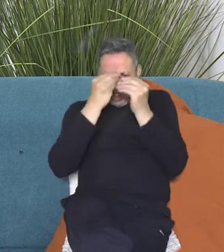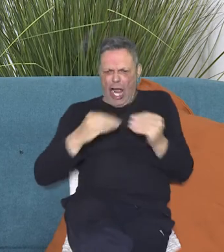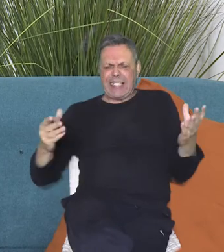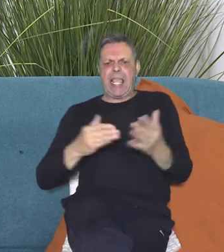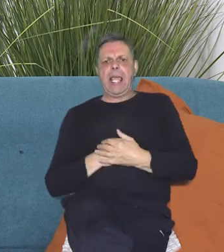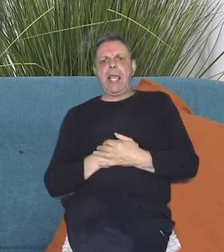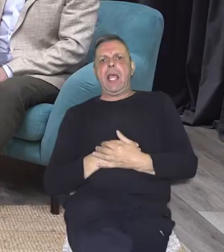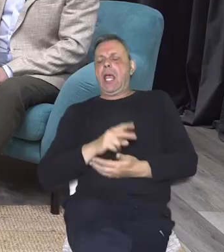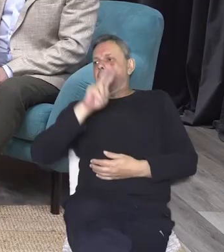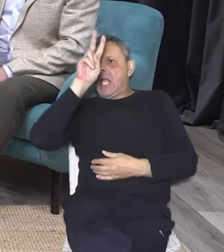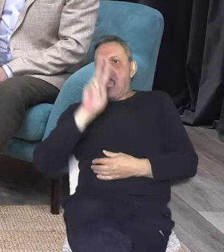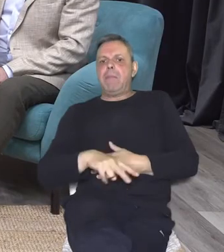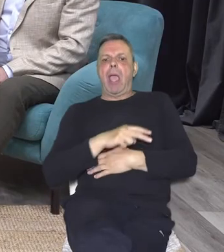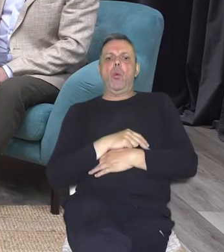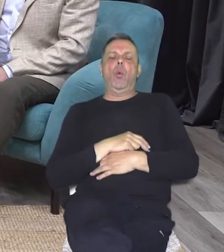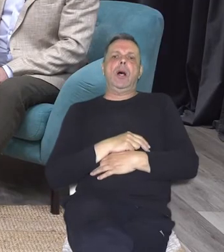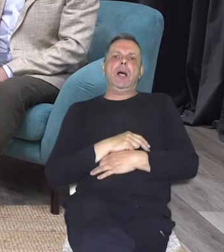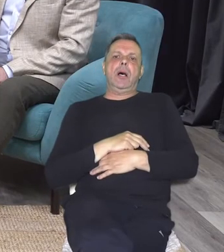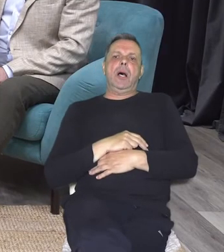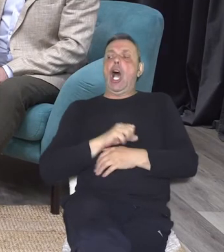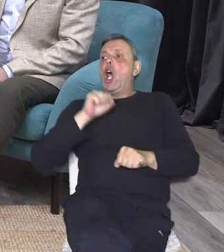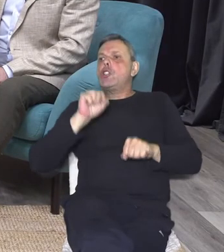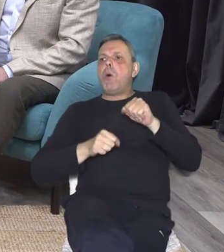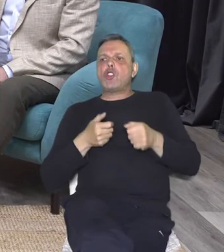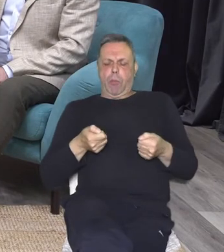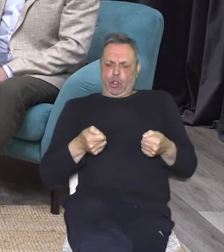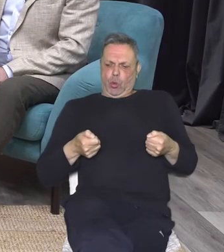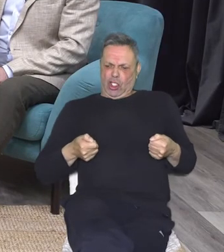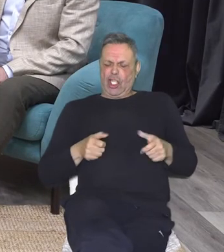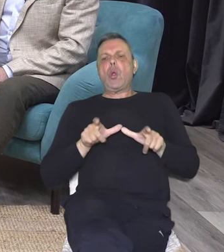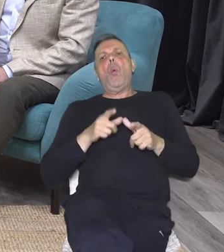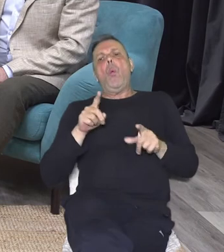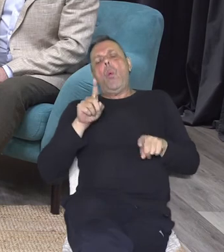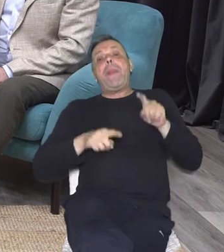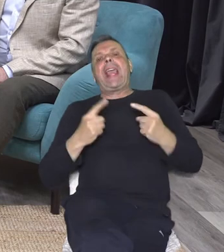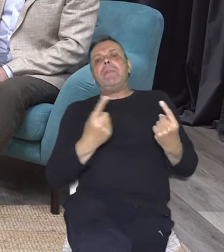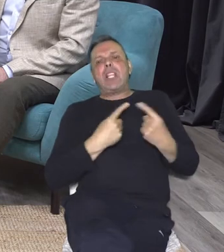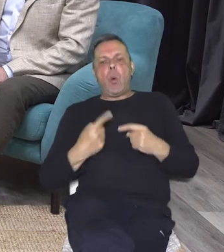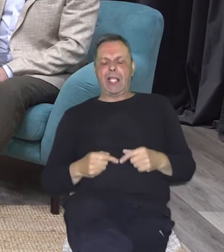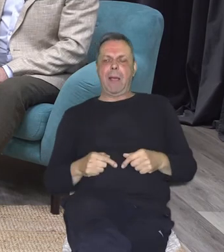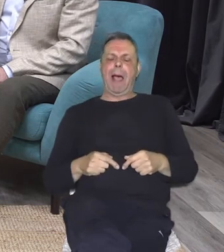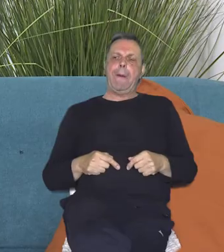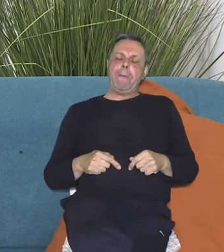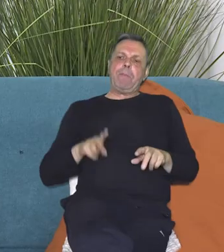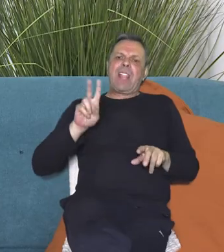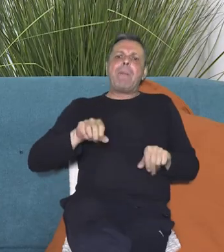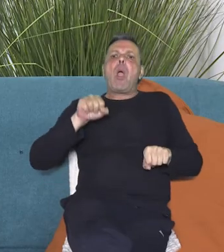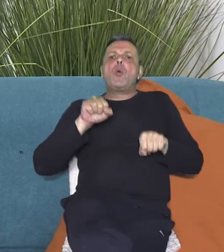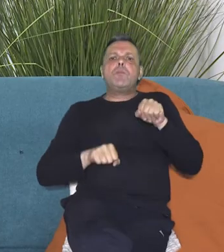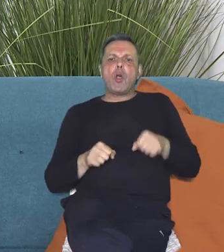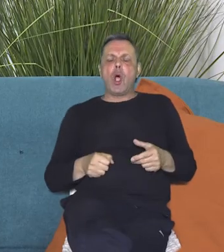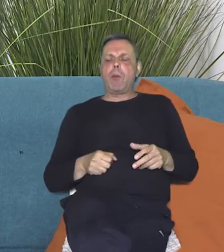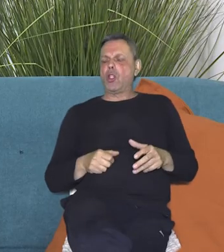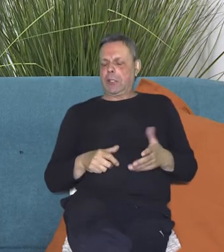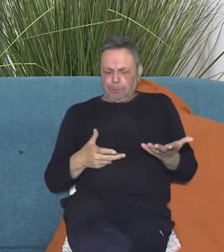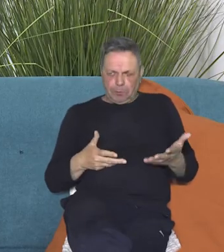su časni, da imaju sposobnost suzdržati se u nekim situacijama, da imaju sposobnost